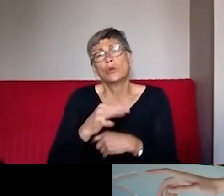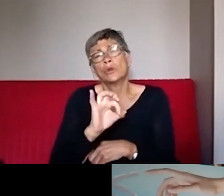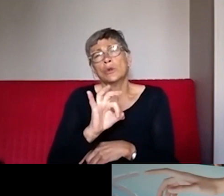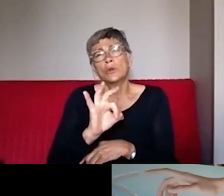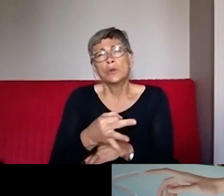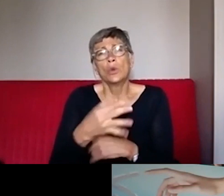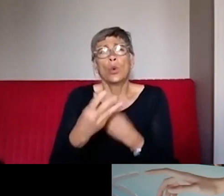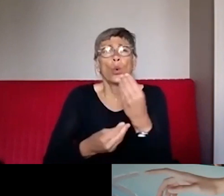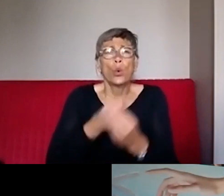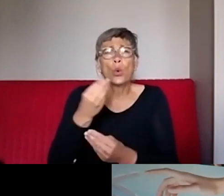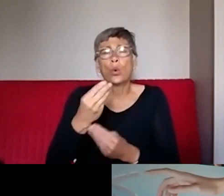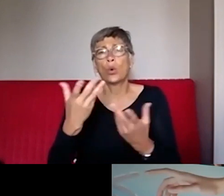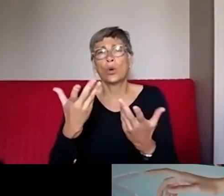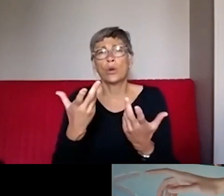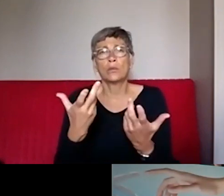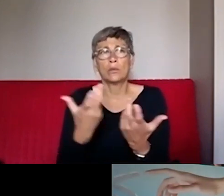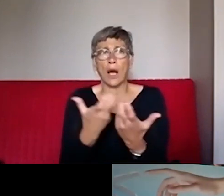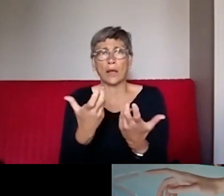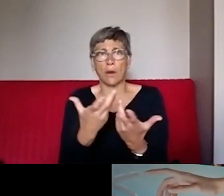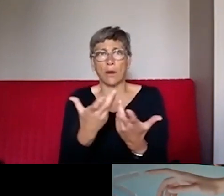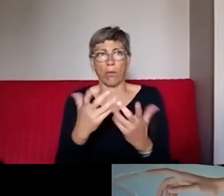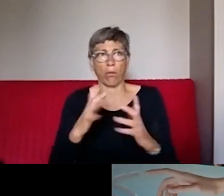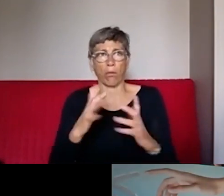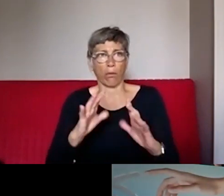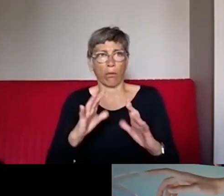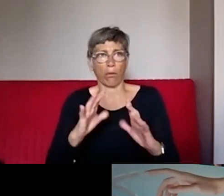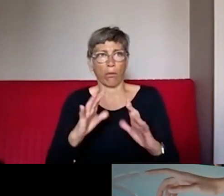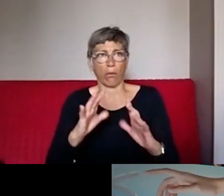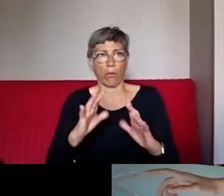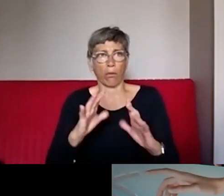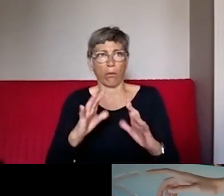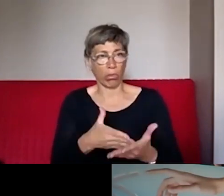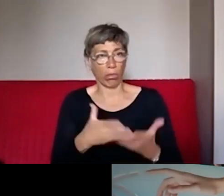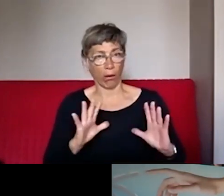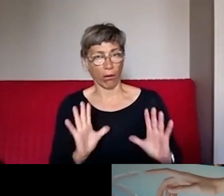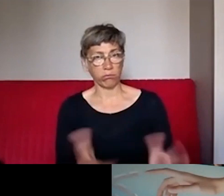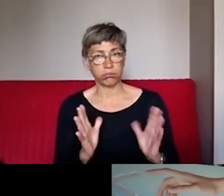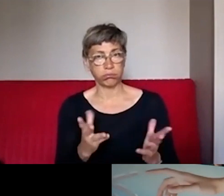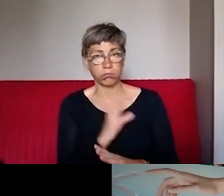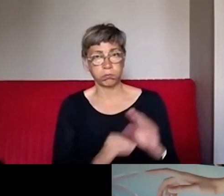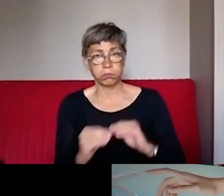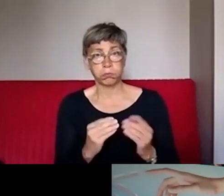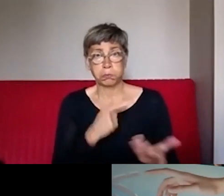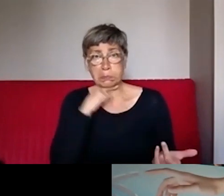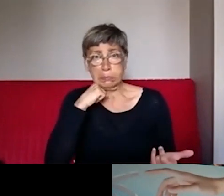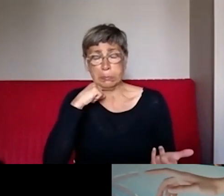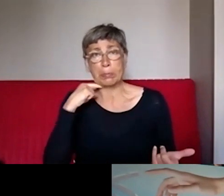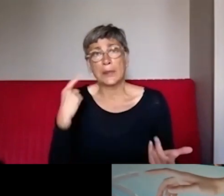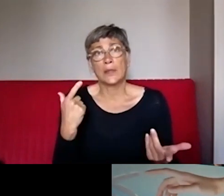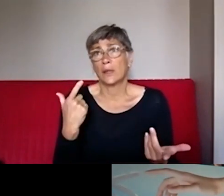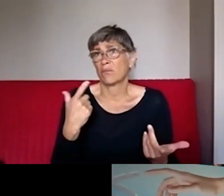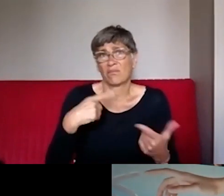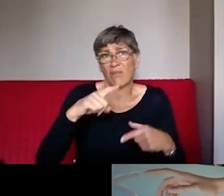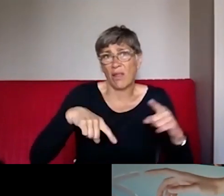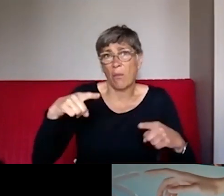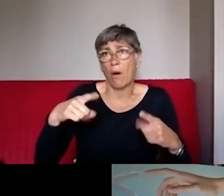les lacunes, ou la manière de ne pas savoir traiter une situation de handicap dans les entreprises, parce que c'est vrai que c'est particulier et que tout le monde n'a pas l'appétence,